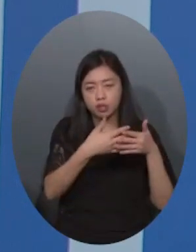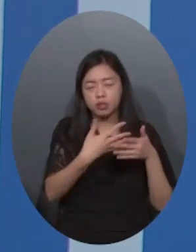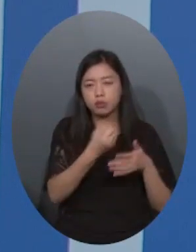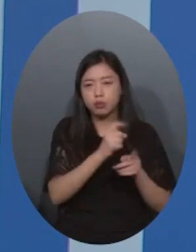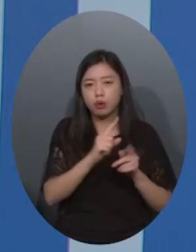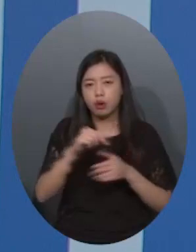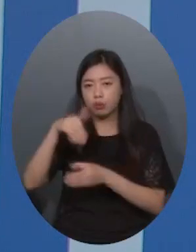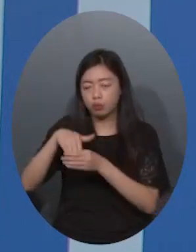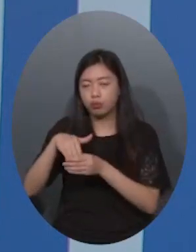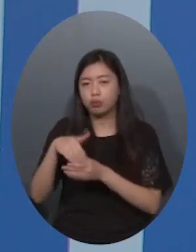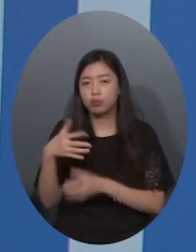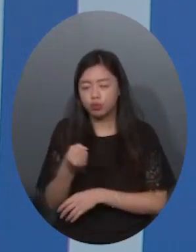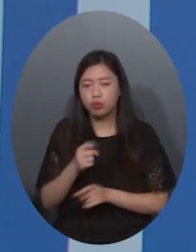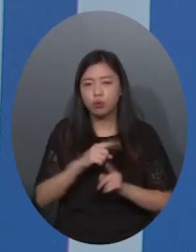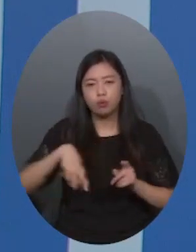面並提出問題。